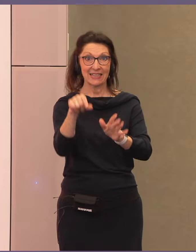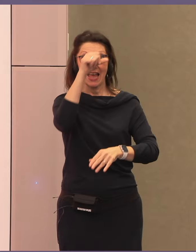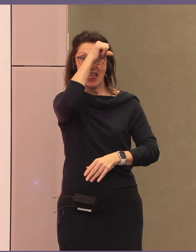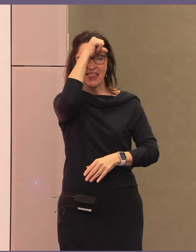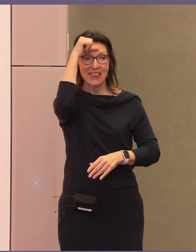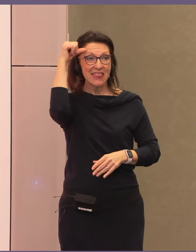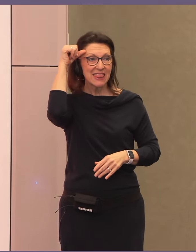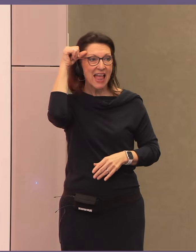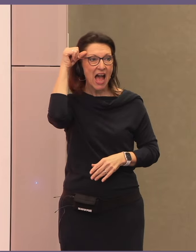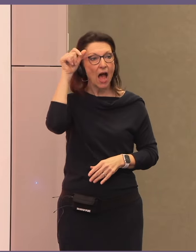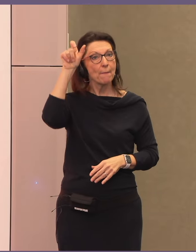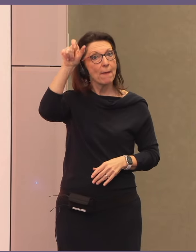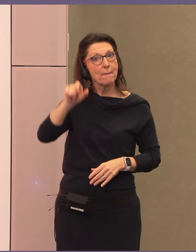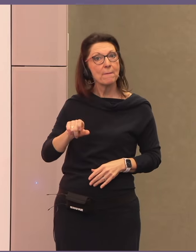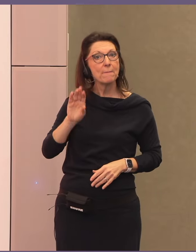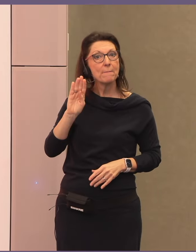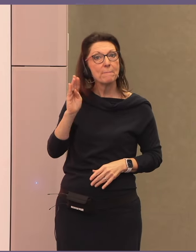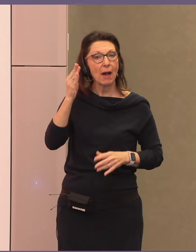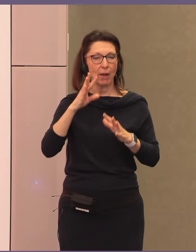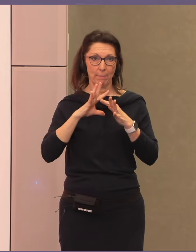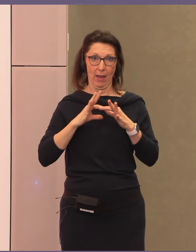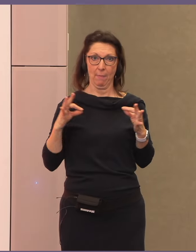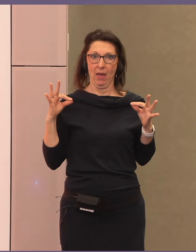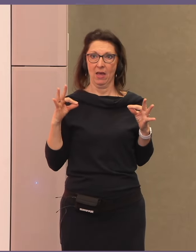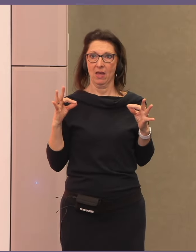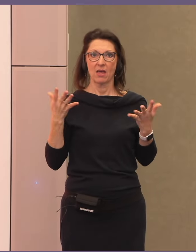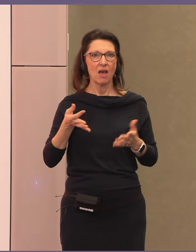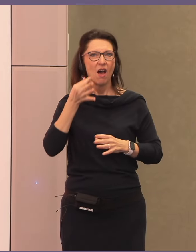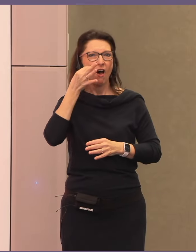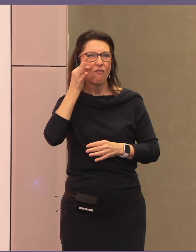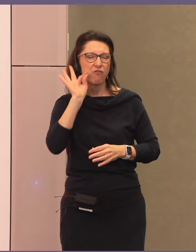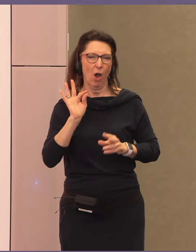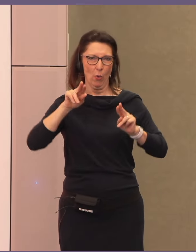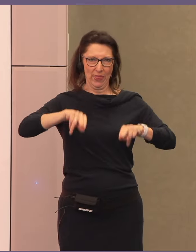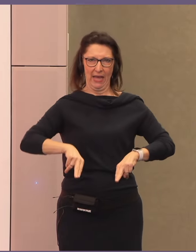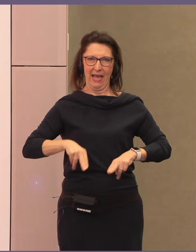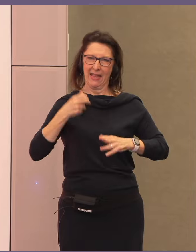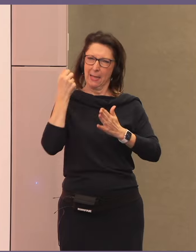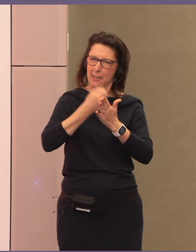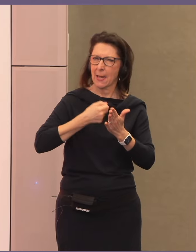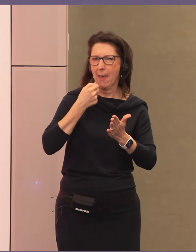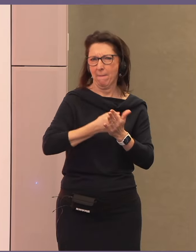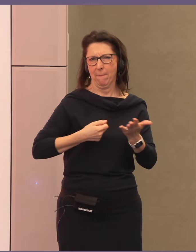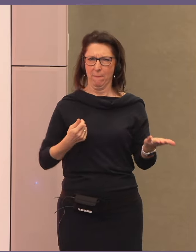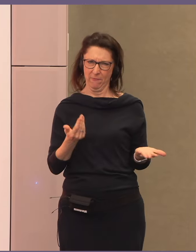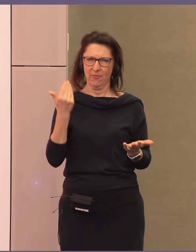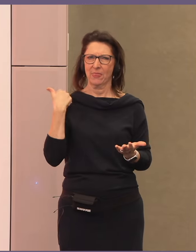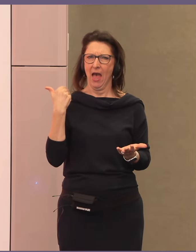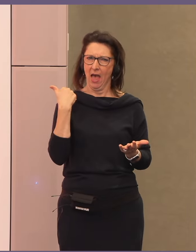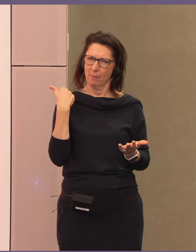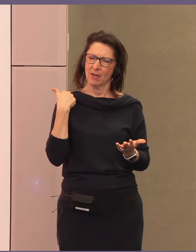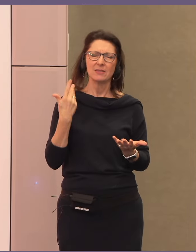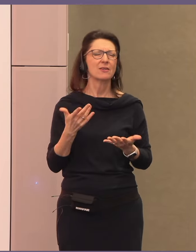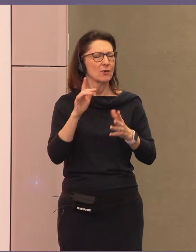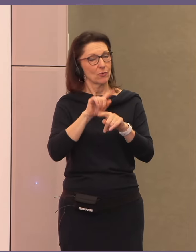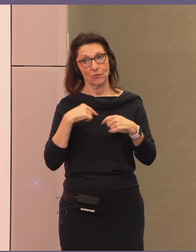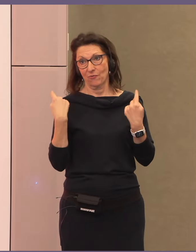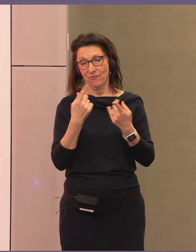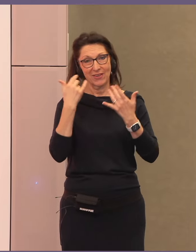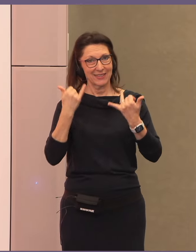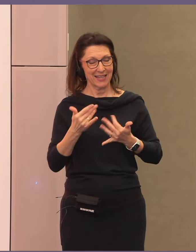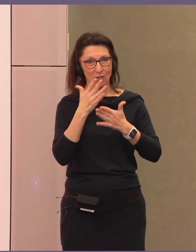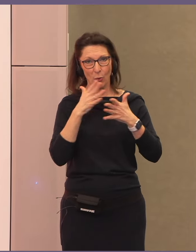Brammer, die aber vor allem die feministische und demokratische Politik, für die sie gestanden ist, ehrt. Und wir freuen uns wirklich sehr, dass sich